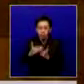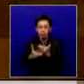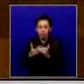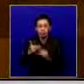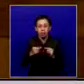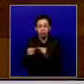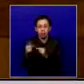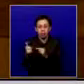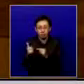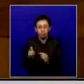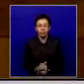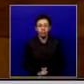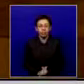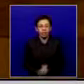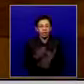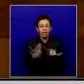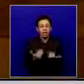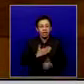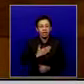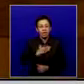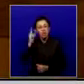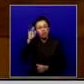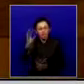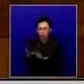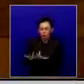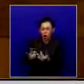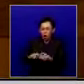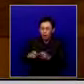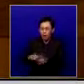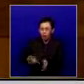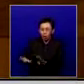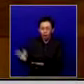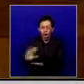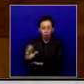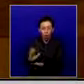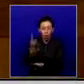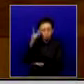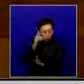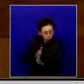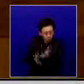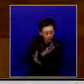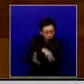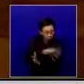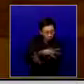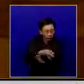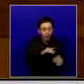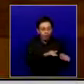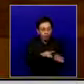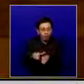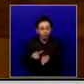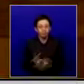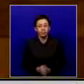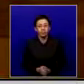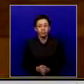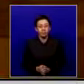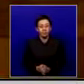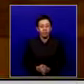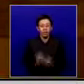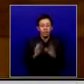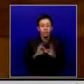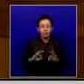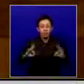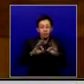เนี่ยเราไม่คิดว่าเราจะรอถึงขนาดนั้นเพราะเราผ่านบทเรียนมาแล้วฉะนั้น หลักการของมาตร